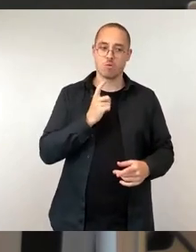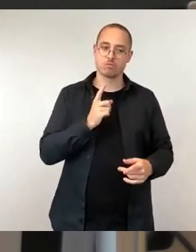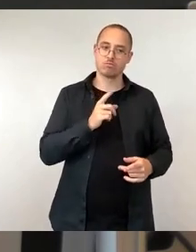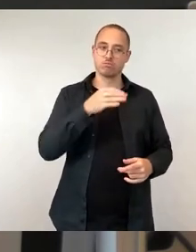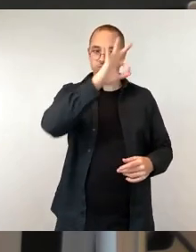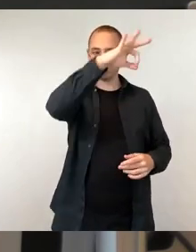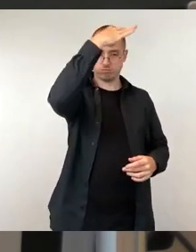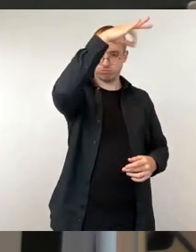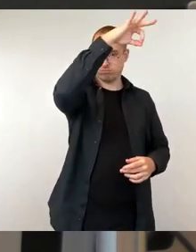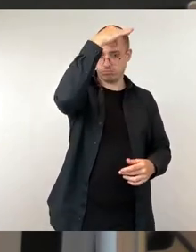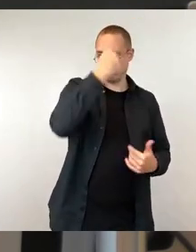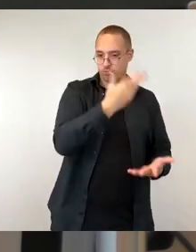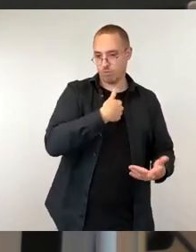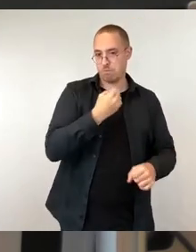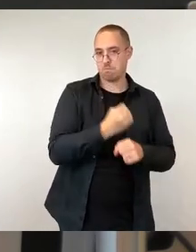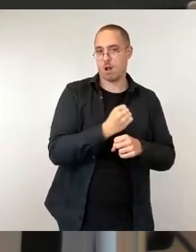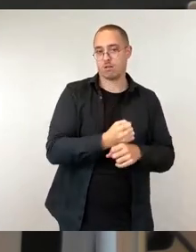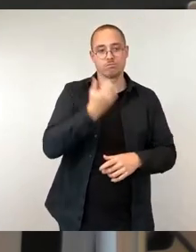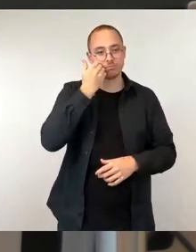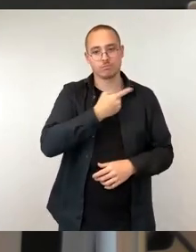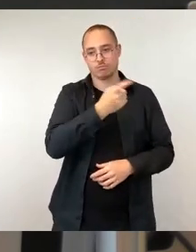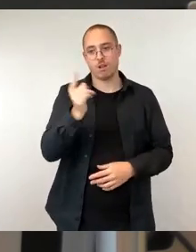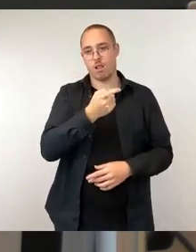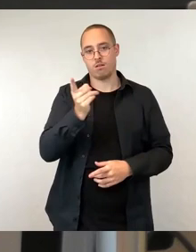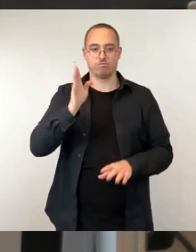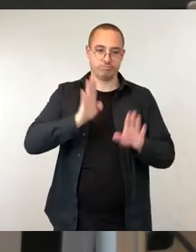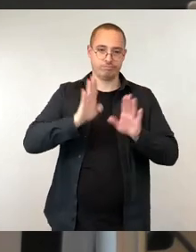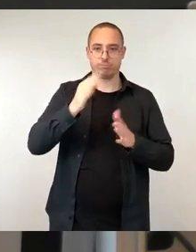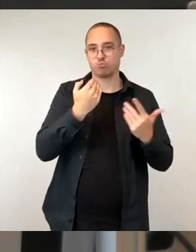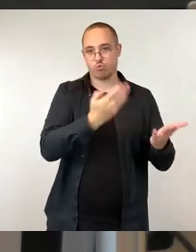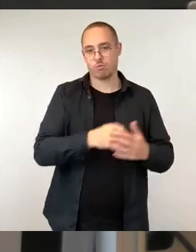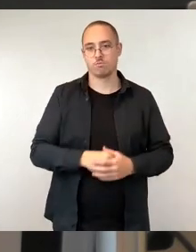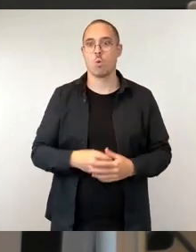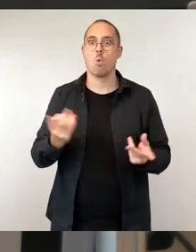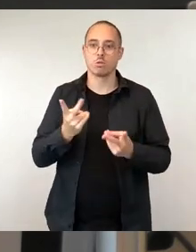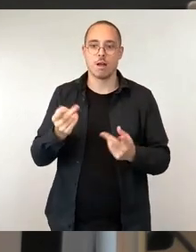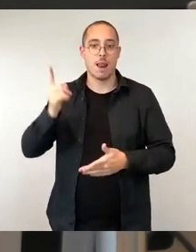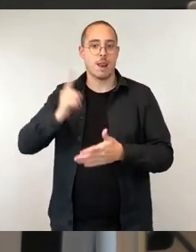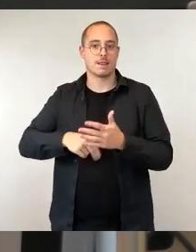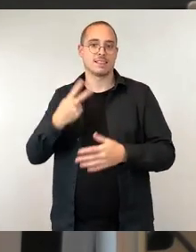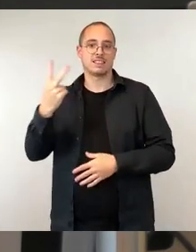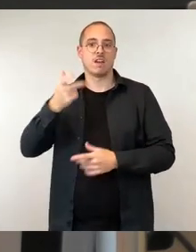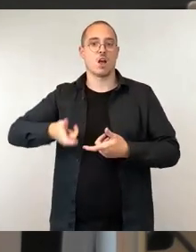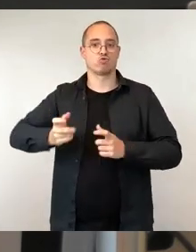macht eben für die letzten 2 Sitzungen im Ausschuss nochmal hier ein großes Fass